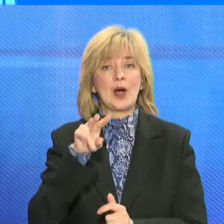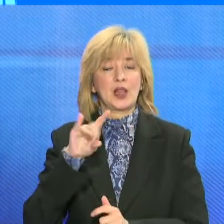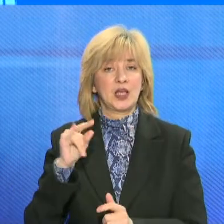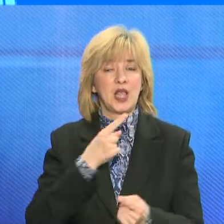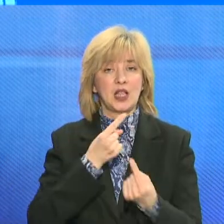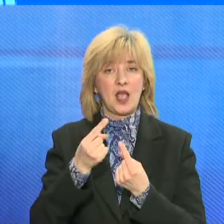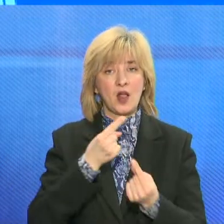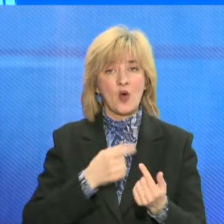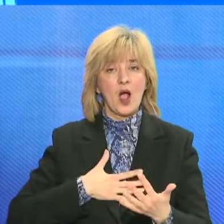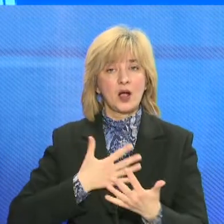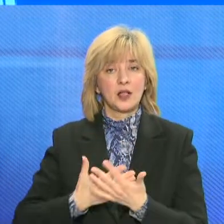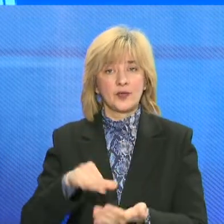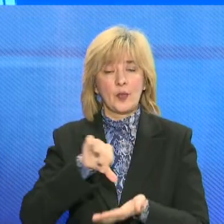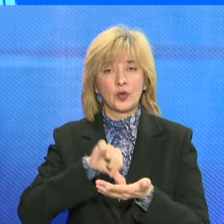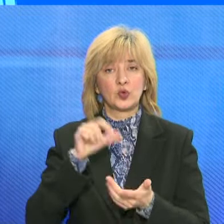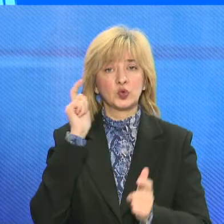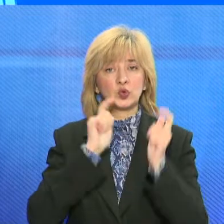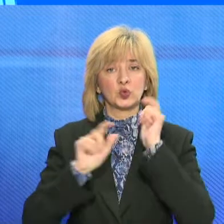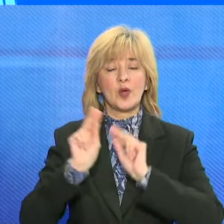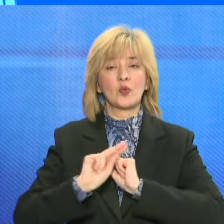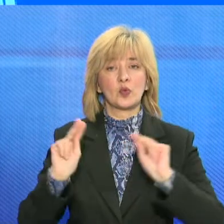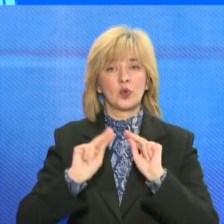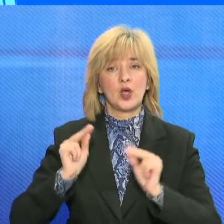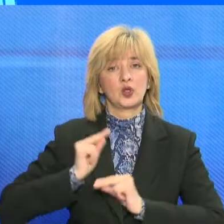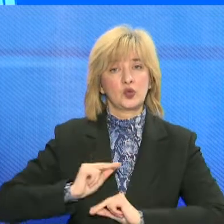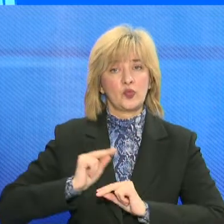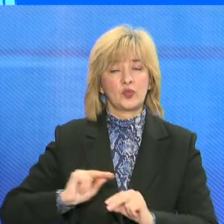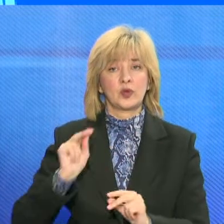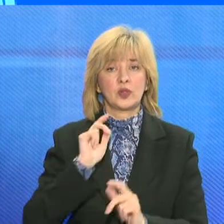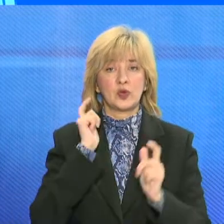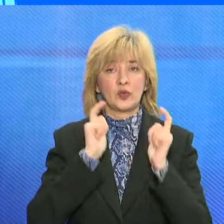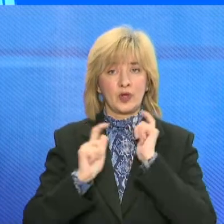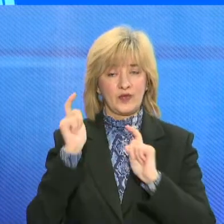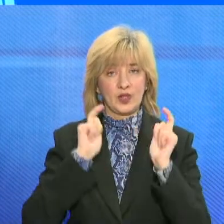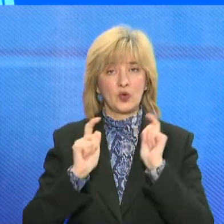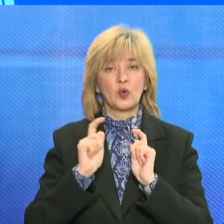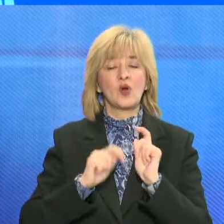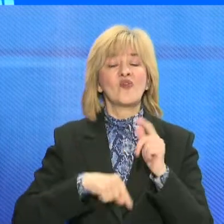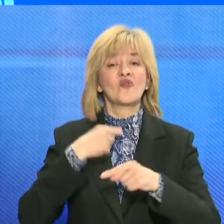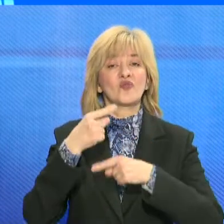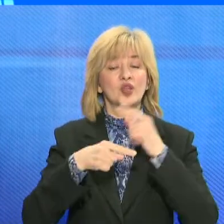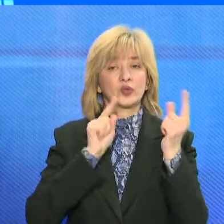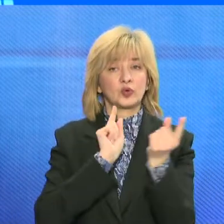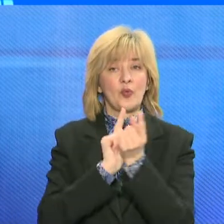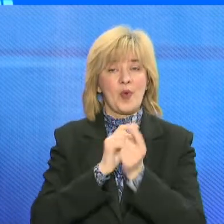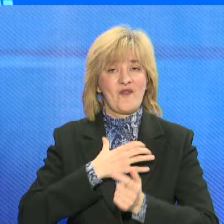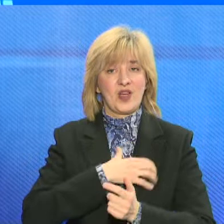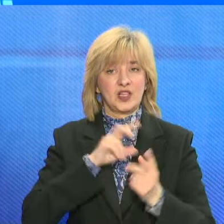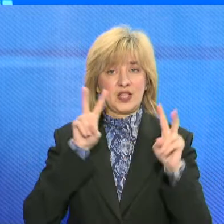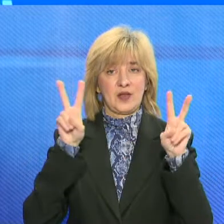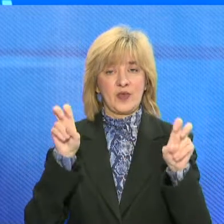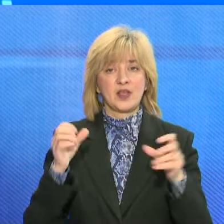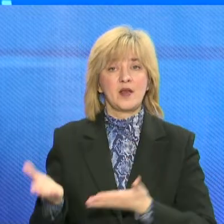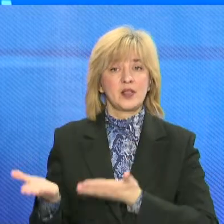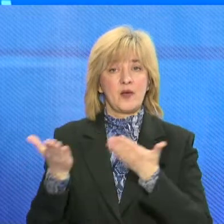дыялогу актыўна падключыліся студэнты, выкладчыкі, супрацоўнікі ВНУ. У чарговай сустрэчы па актуальнай тэматыцы запрошаным